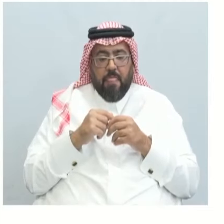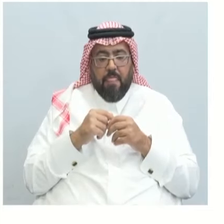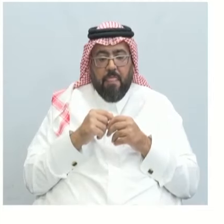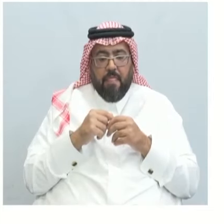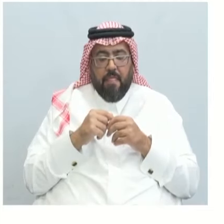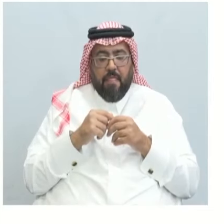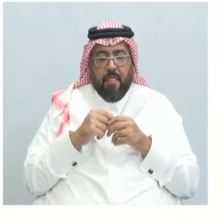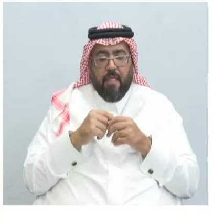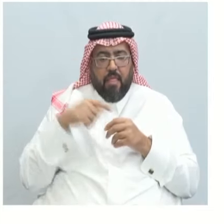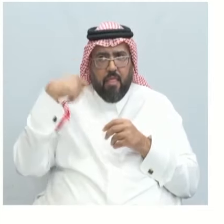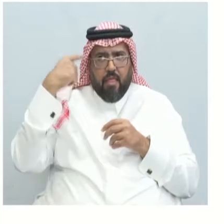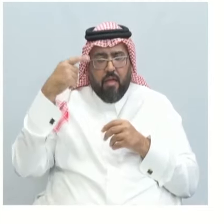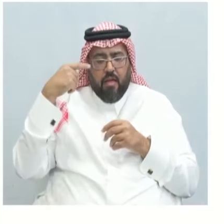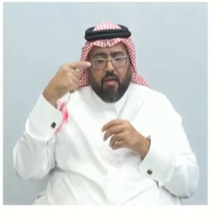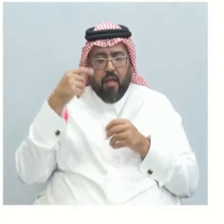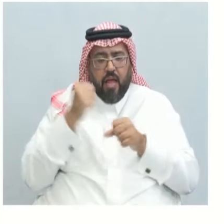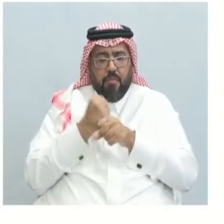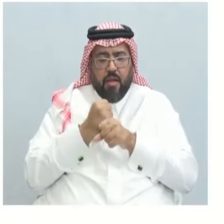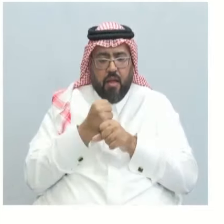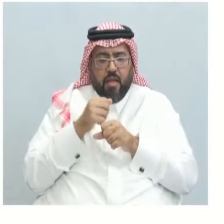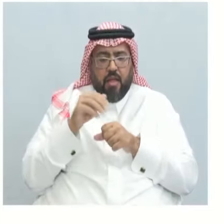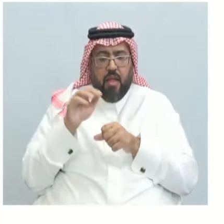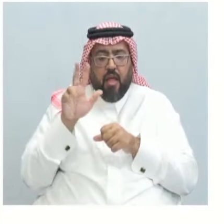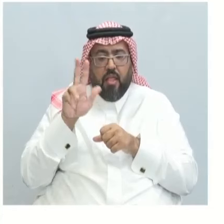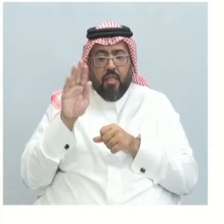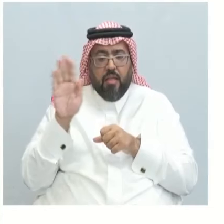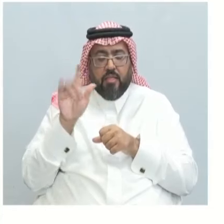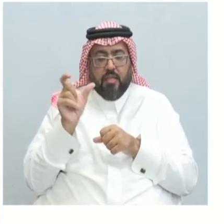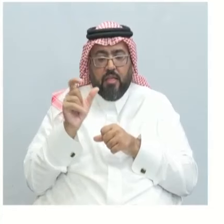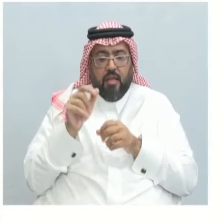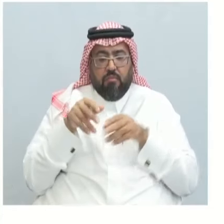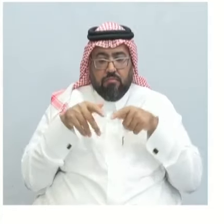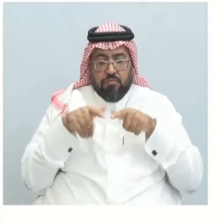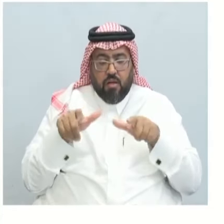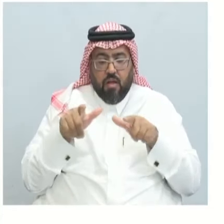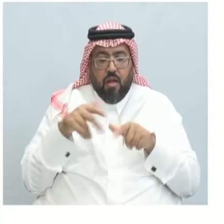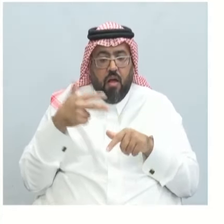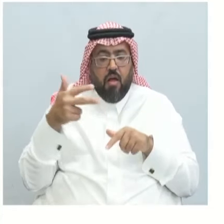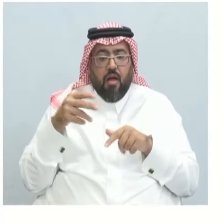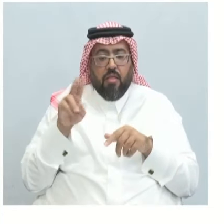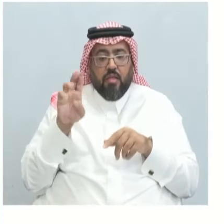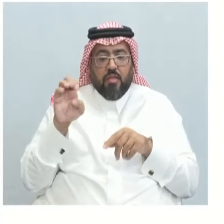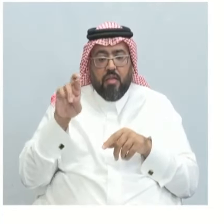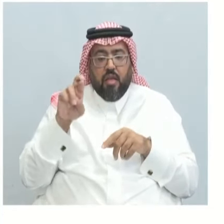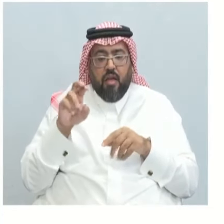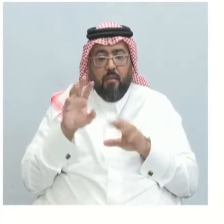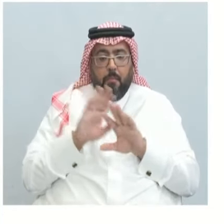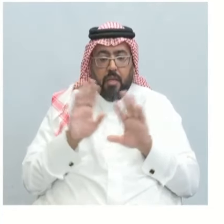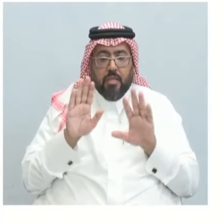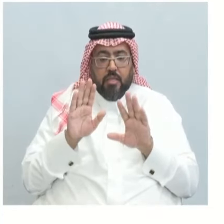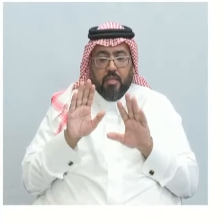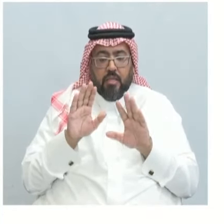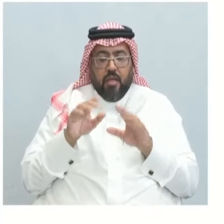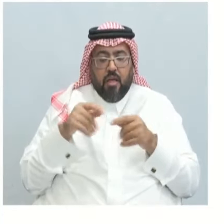وسب تذكر استخدام اداه التحسين وتنفيذ الغاء التجزئه فقط مع